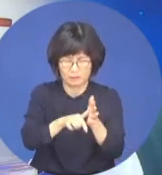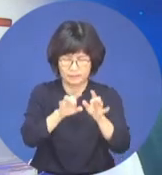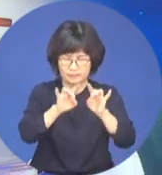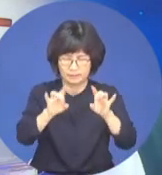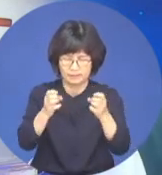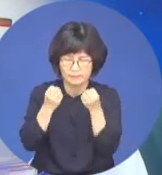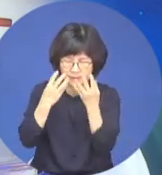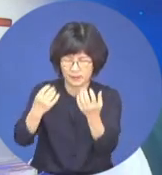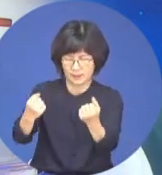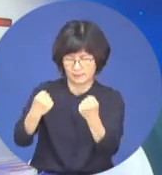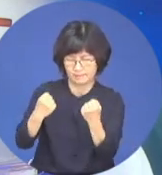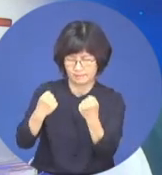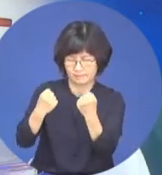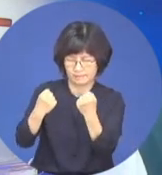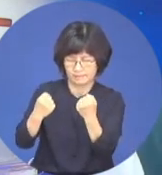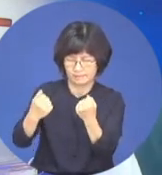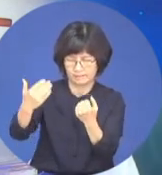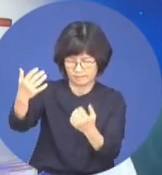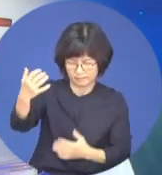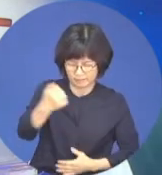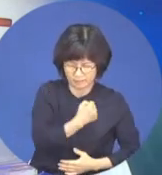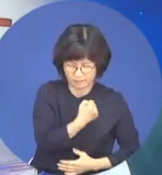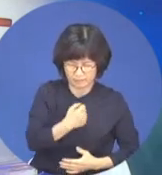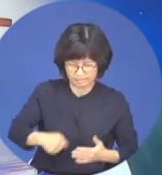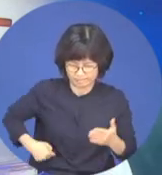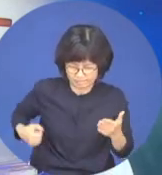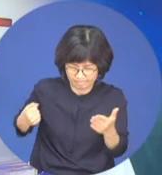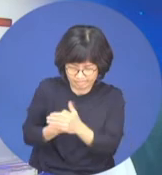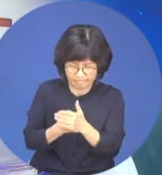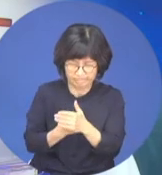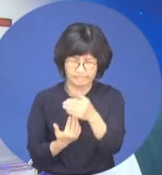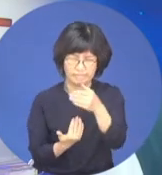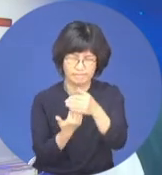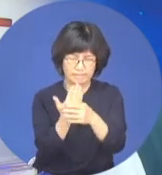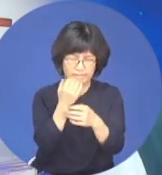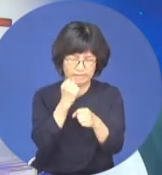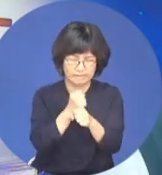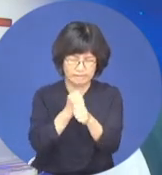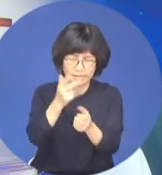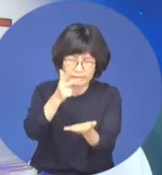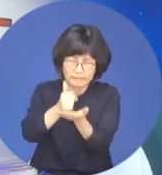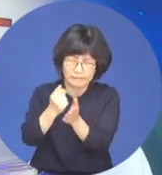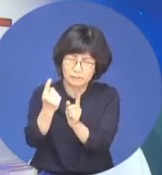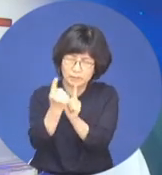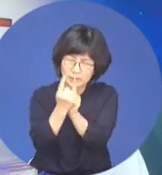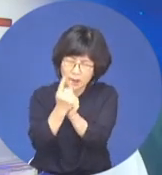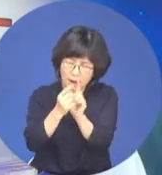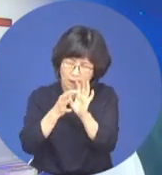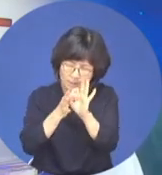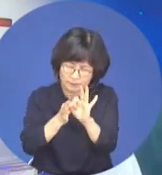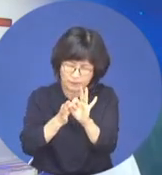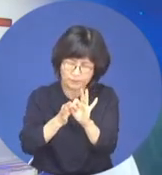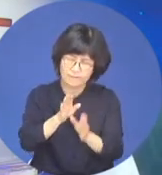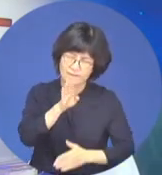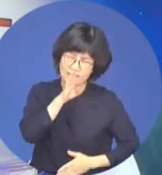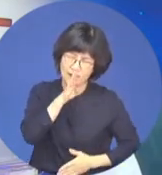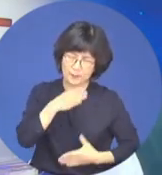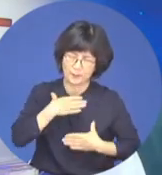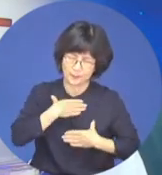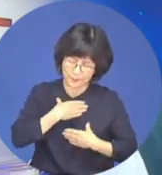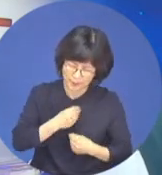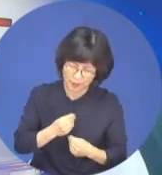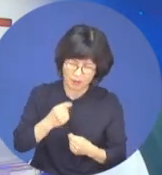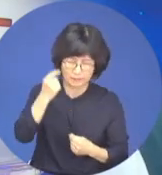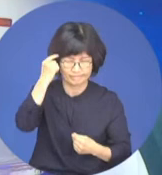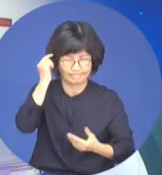용기를 얻게 하시며 주님과의 기쁜 교제와 만남을 통해 참 평안과 기쁨을